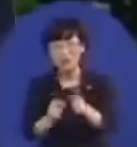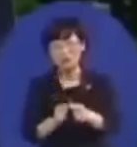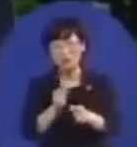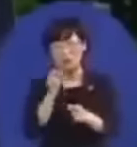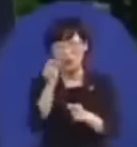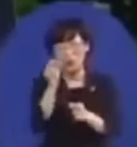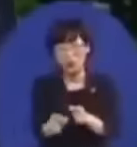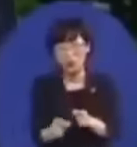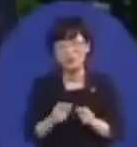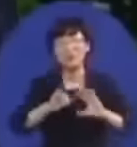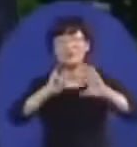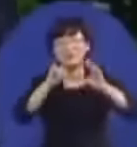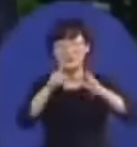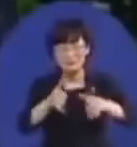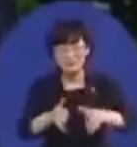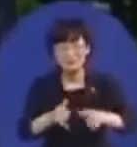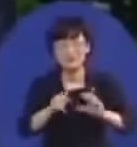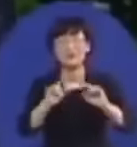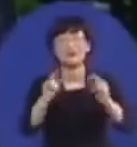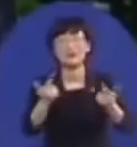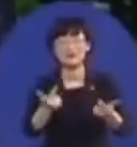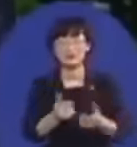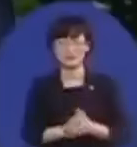영원한 세상에 들어가는